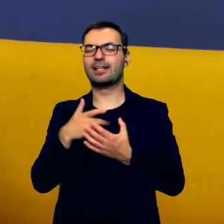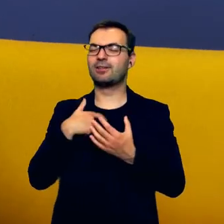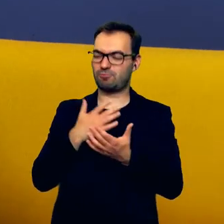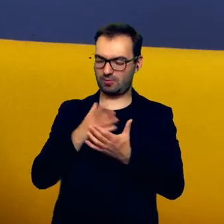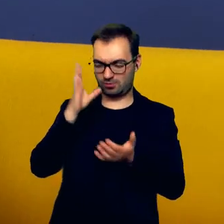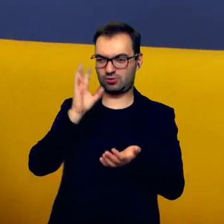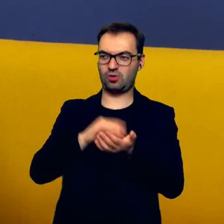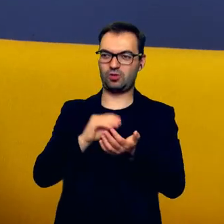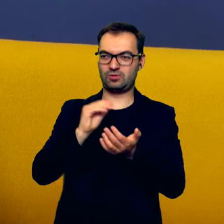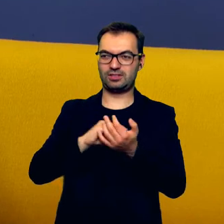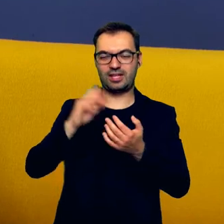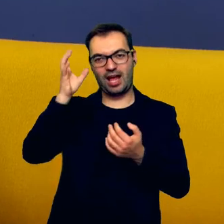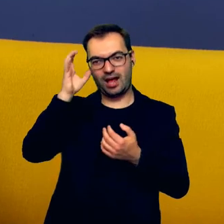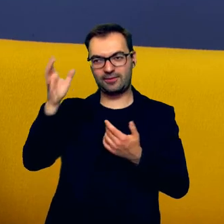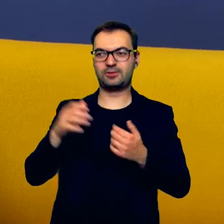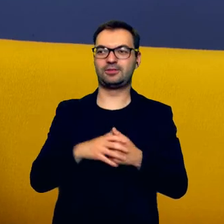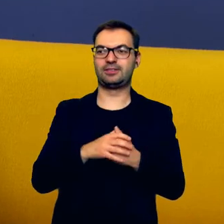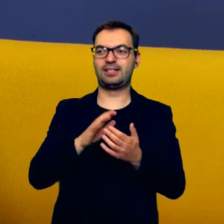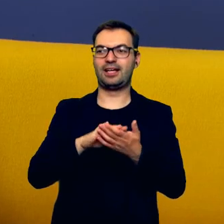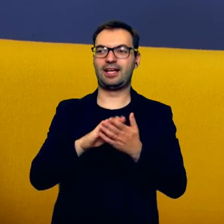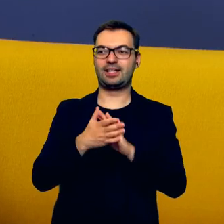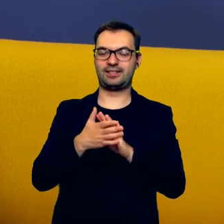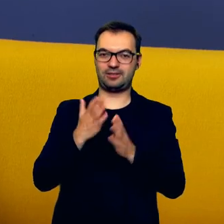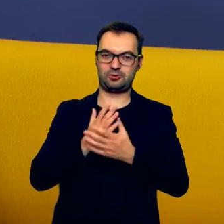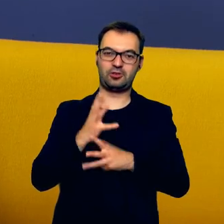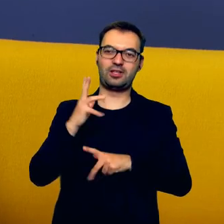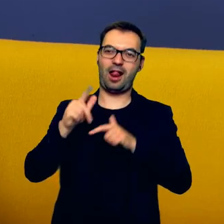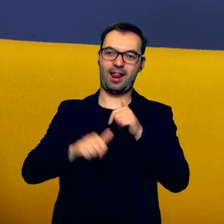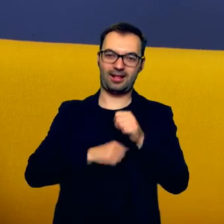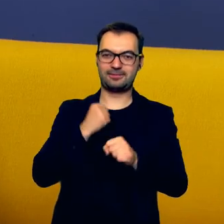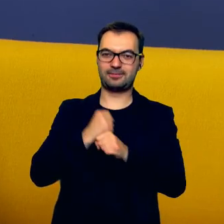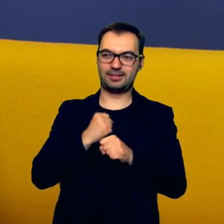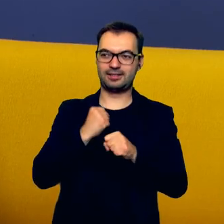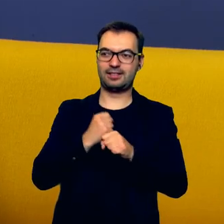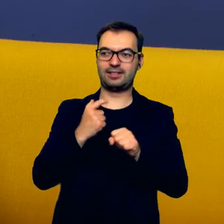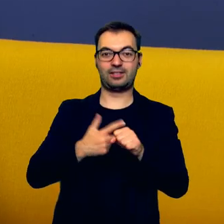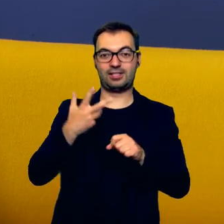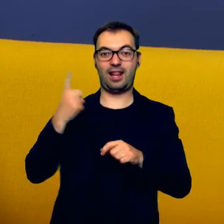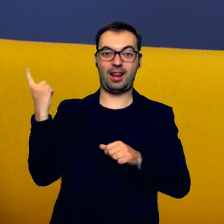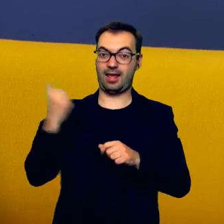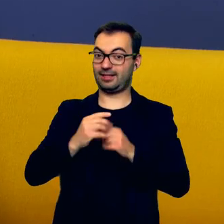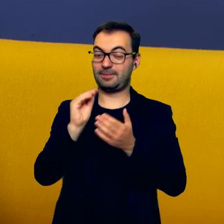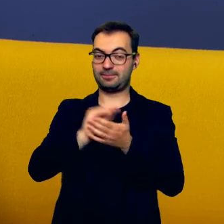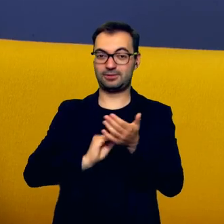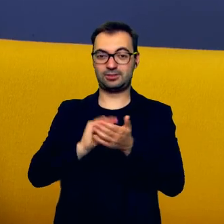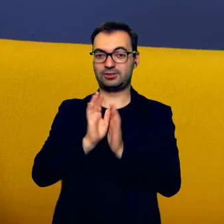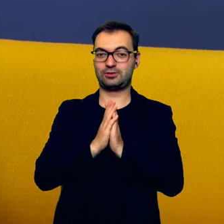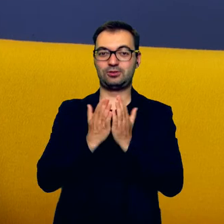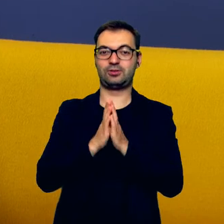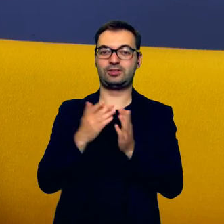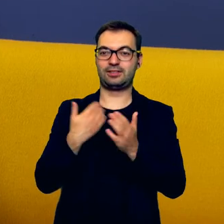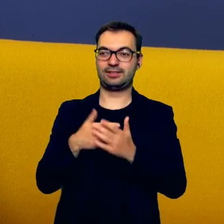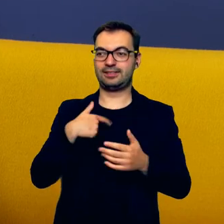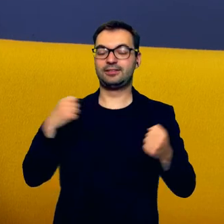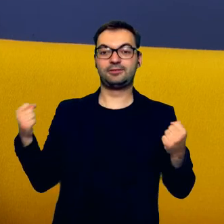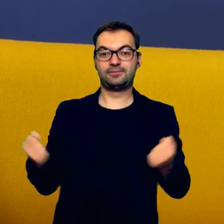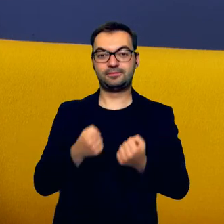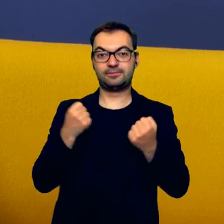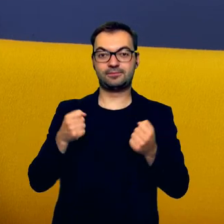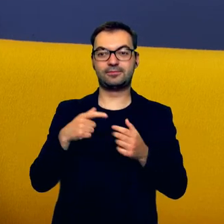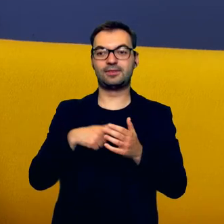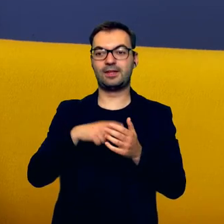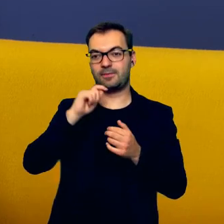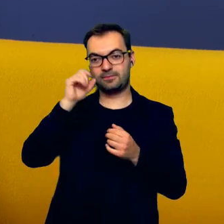jestem doświadczonym autorem na rynku obecnym od wielu, wielu lat, 23 lata piszę książki, zatem staram się